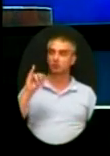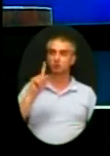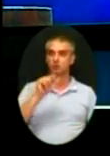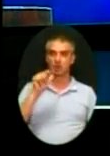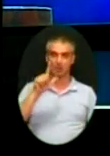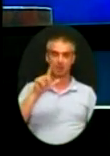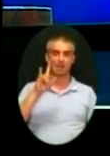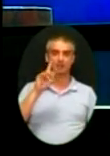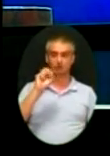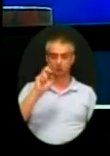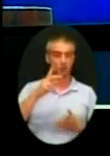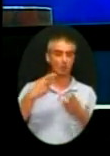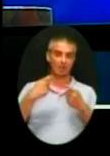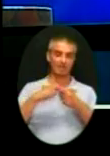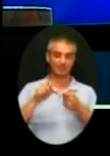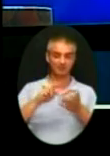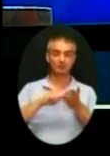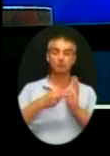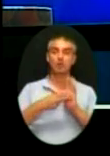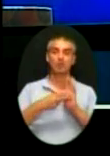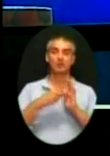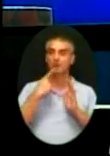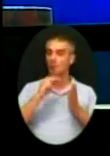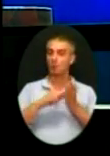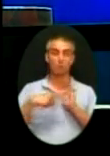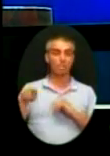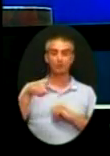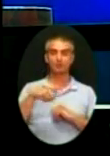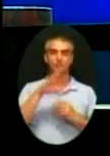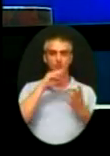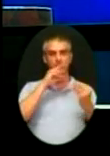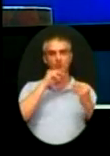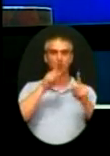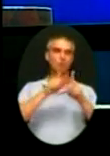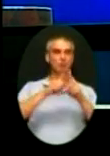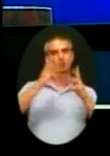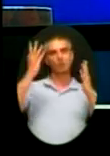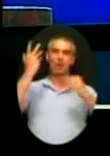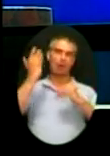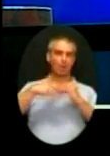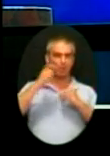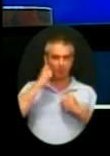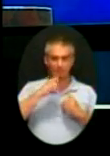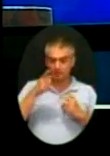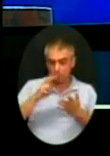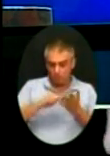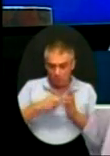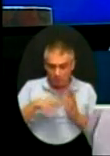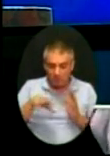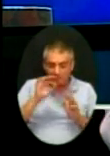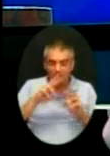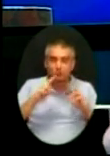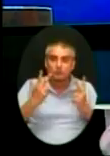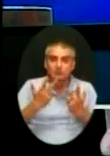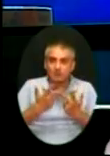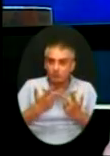שהוא גם חבר כנסת ופוליטיקאי, כשאתה אומר הפוליטיקאים האלה, מדברים עליהם כאילו הם אחרוני עבריינים, הם פוליטיקאים שנבחרו על ידי הציבור. לא עבריינים, אלא